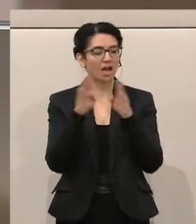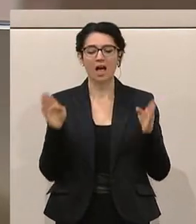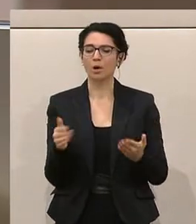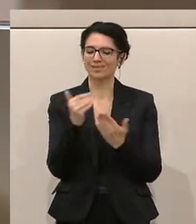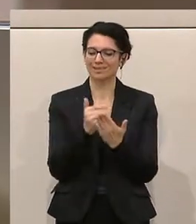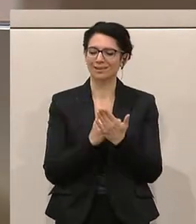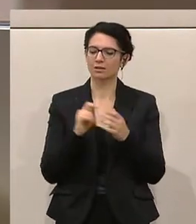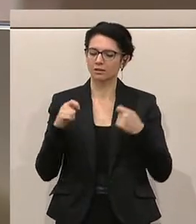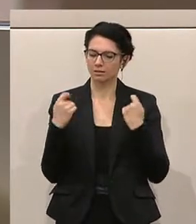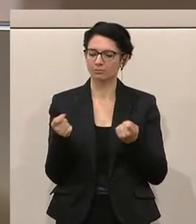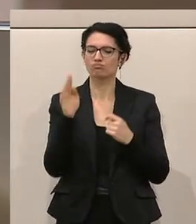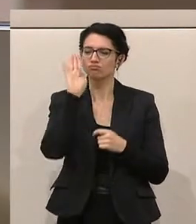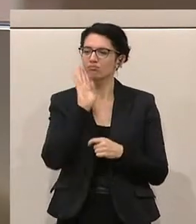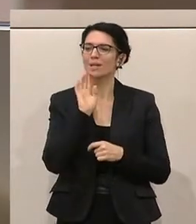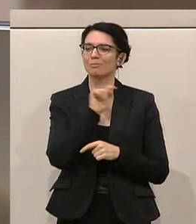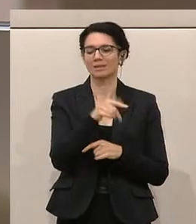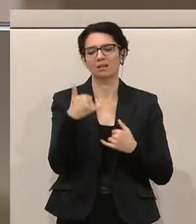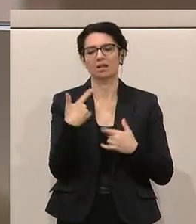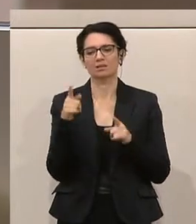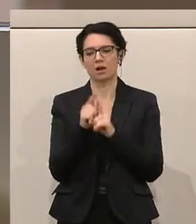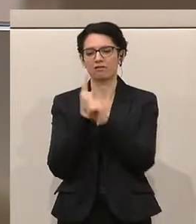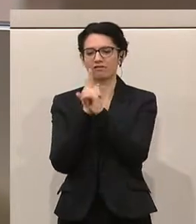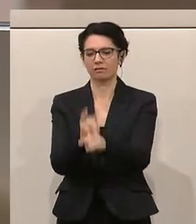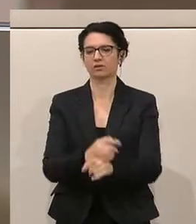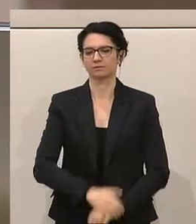Hauses und bitte halten Sie sich daran.